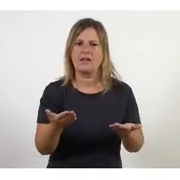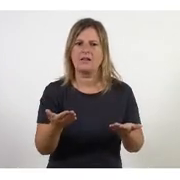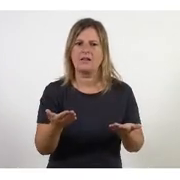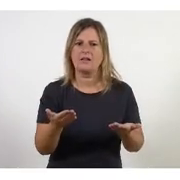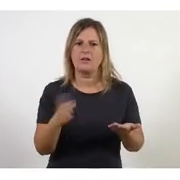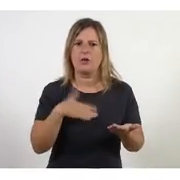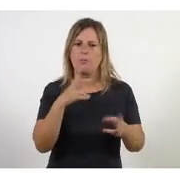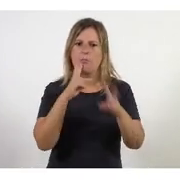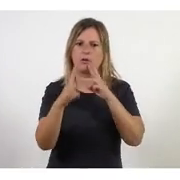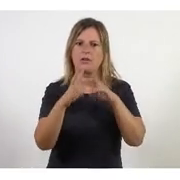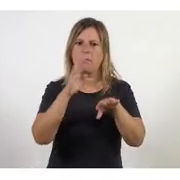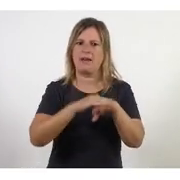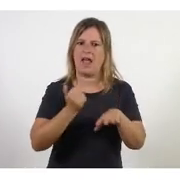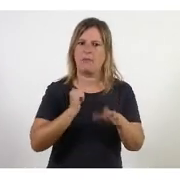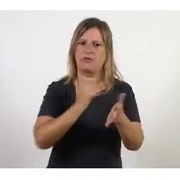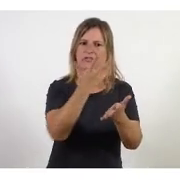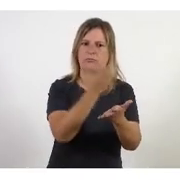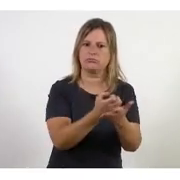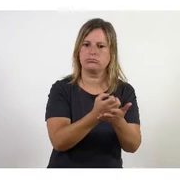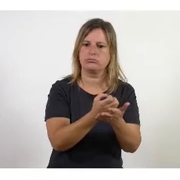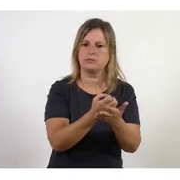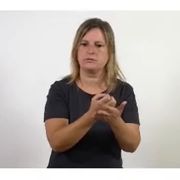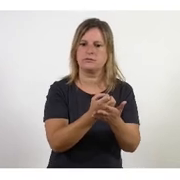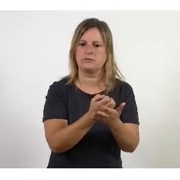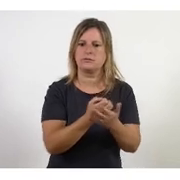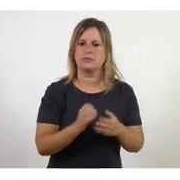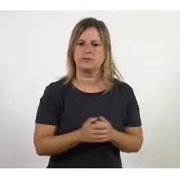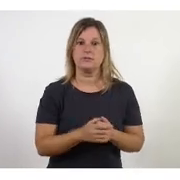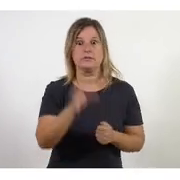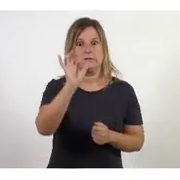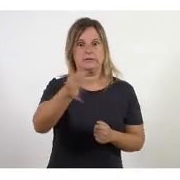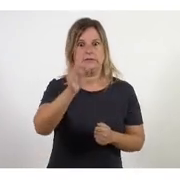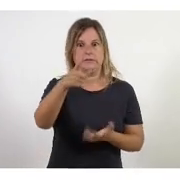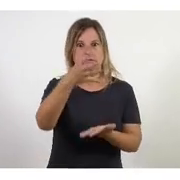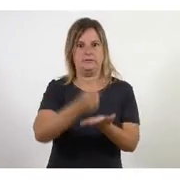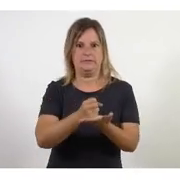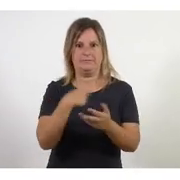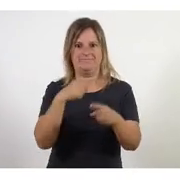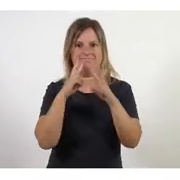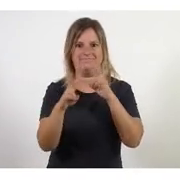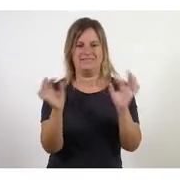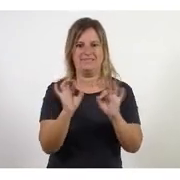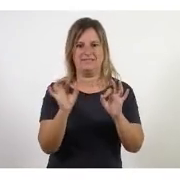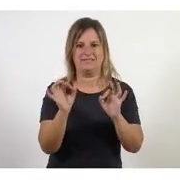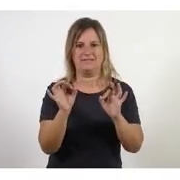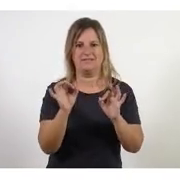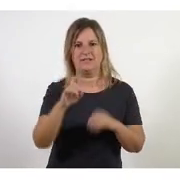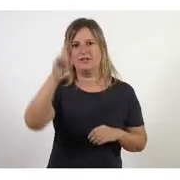pots dir-ho ara perquè la gent se la vagi baixant o si pots continuar. És veritat, és veritat. L'aplicació es